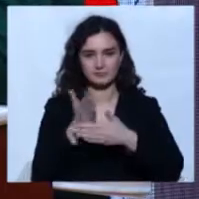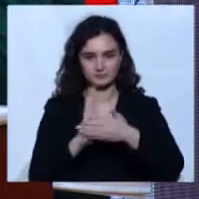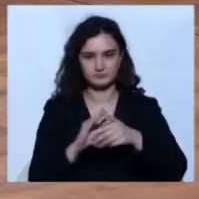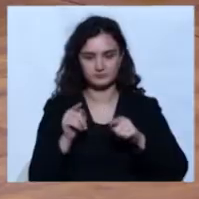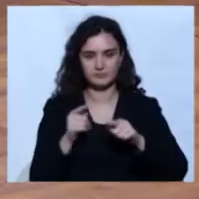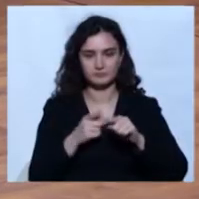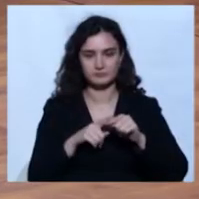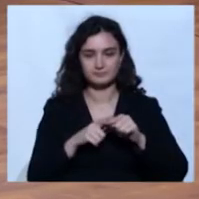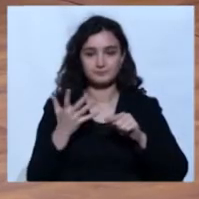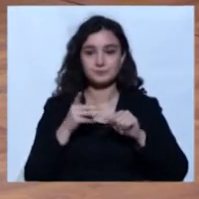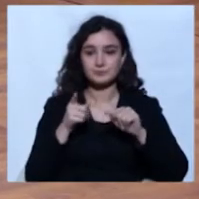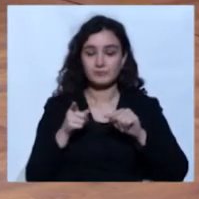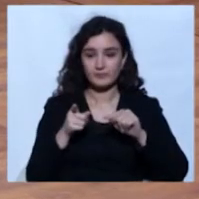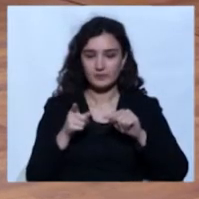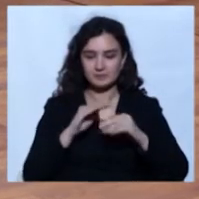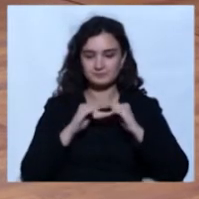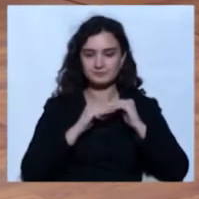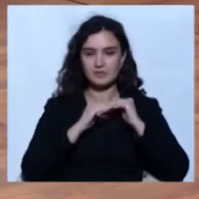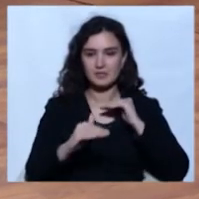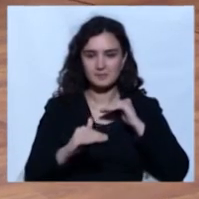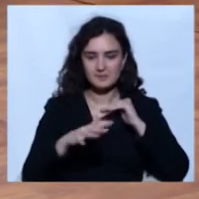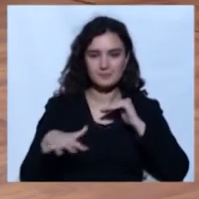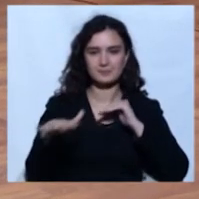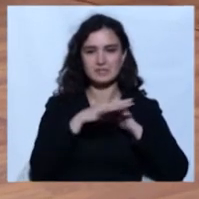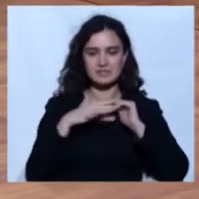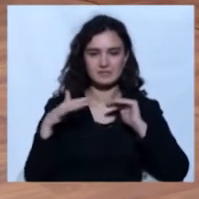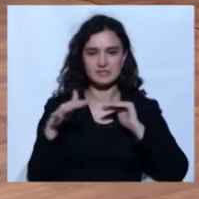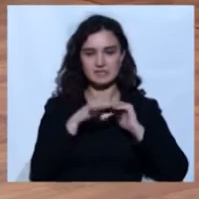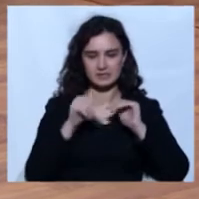რომელიც სიბრტყეზე სივრცის